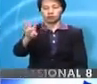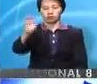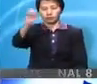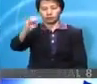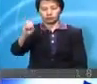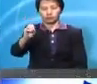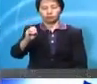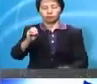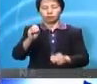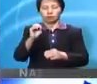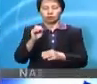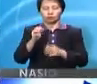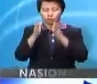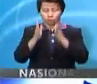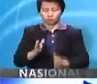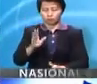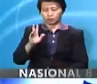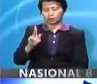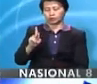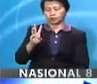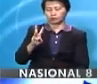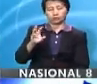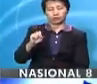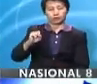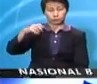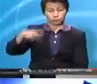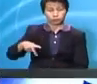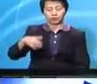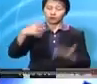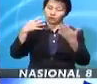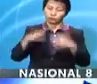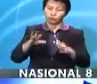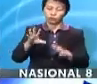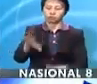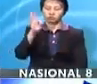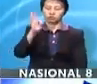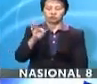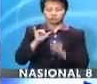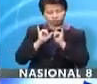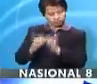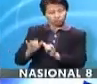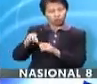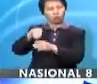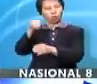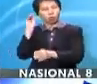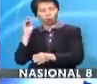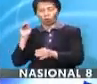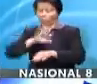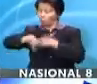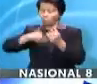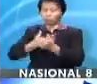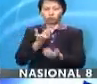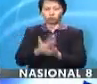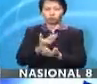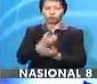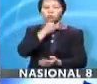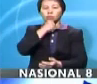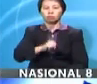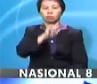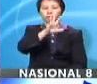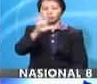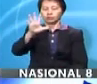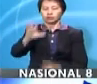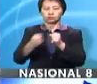94.4% pencarum kumpulan wang simpanan pekerja KWSP telah memilih untuk mengekalkan pengeluaran penuh pada usia 55